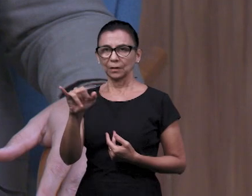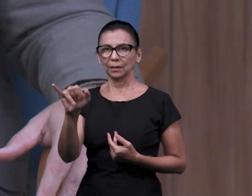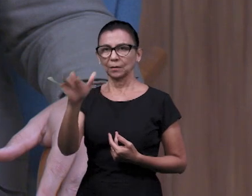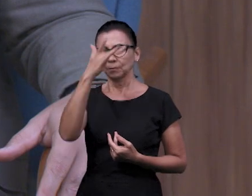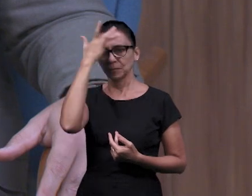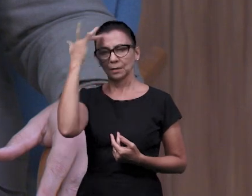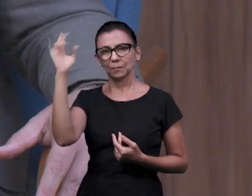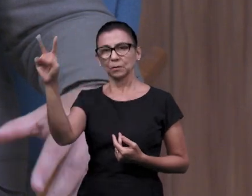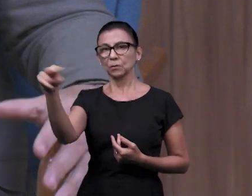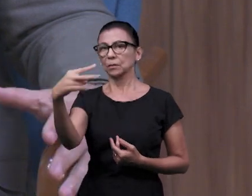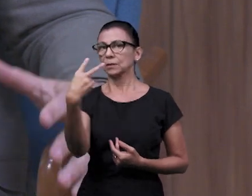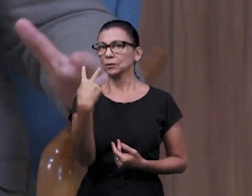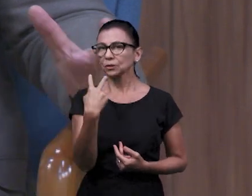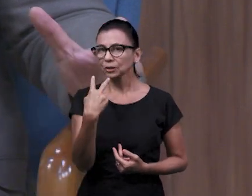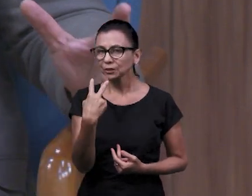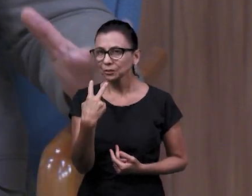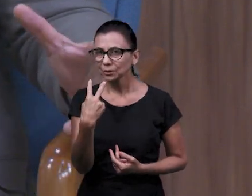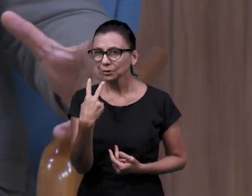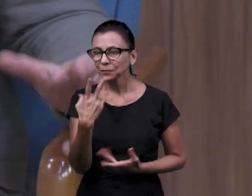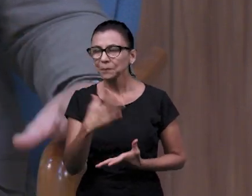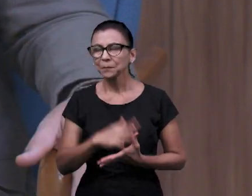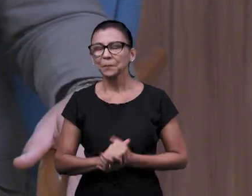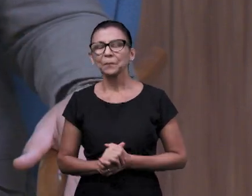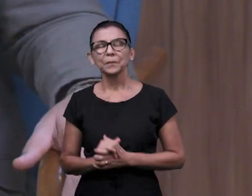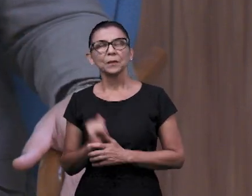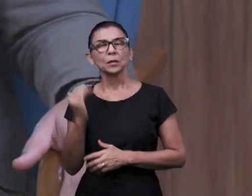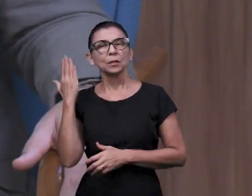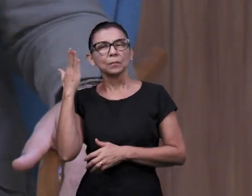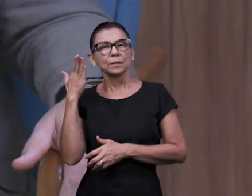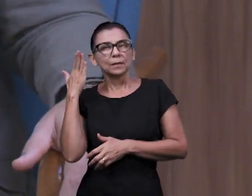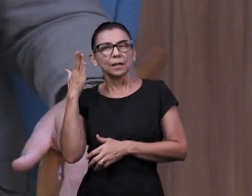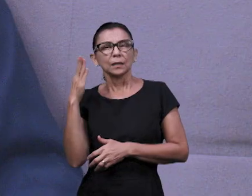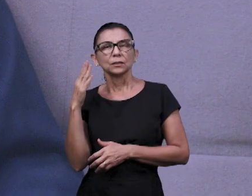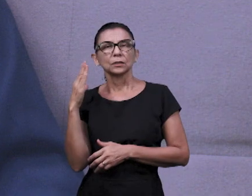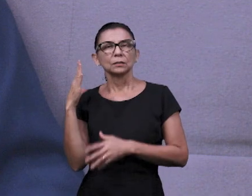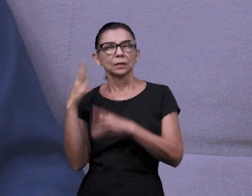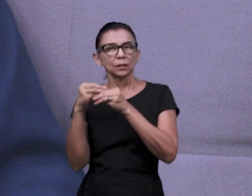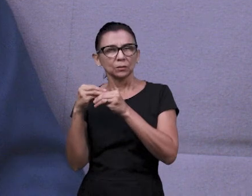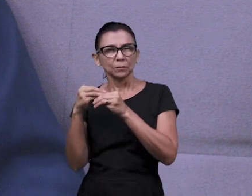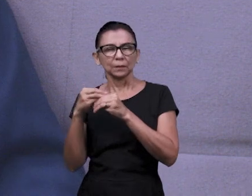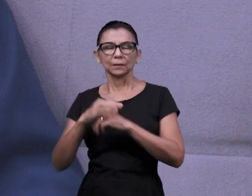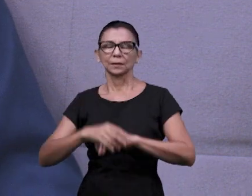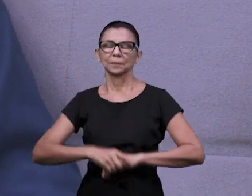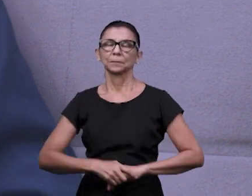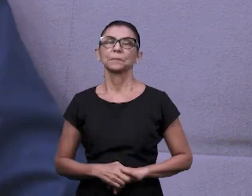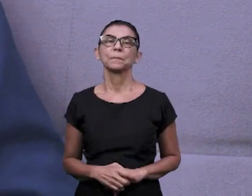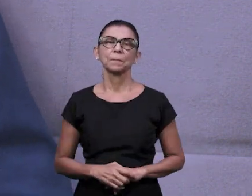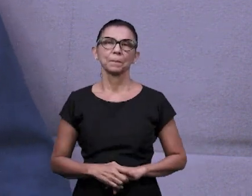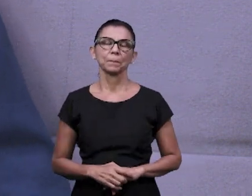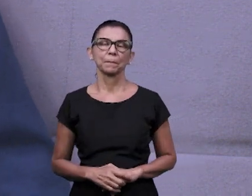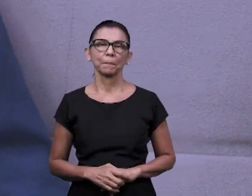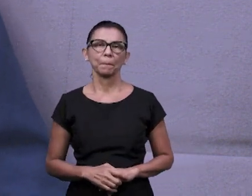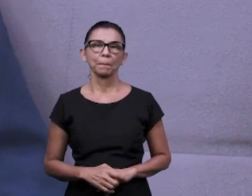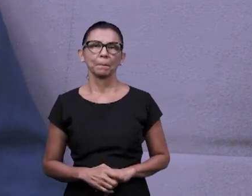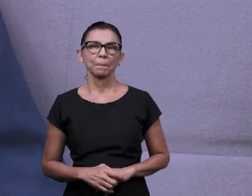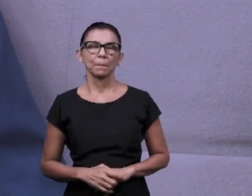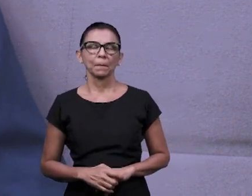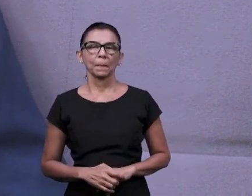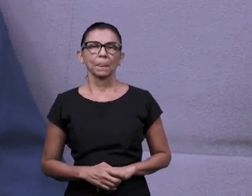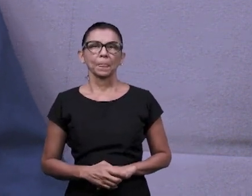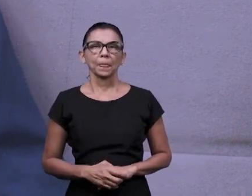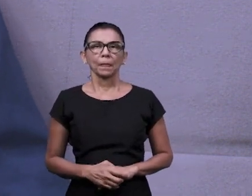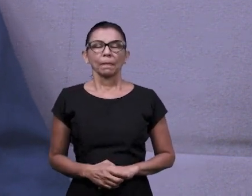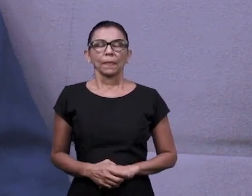vous puissiez apporter ce message avec une application de ce dont nous avons parlé. Bien-aimés,